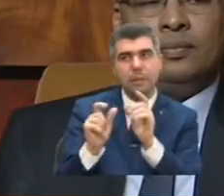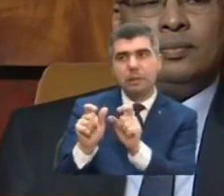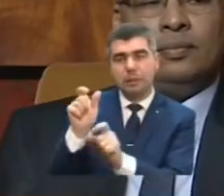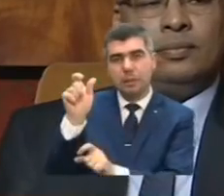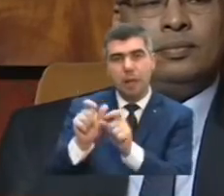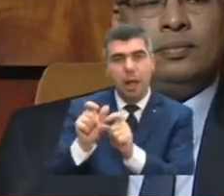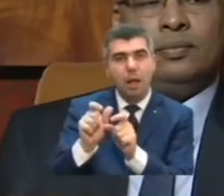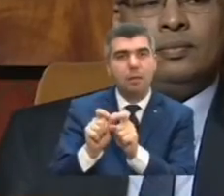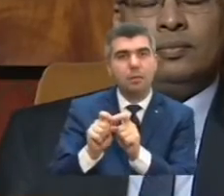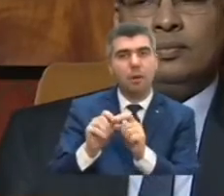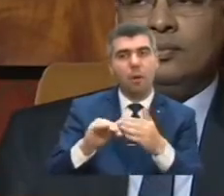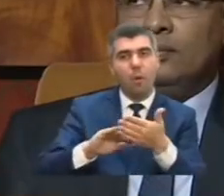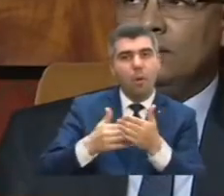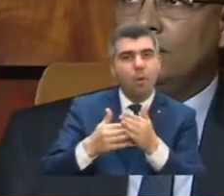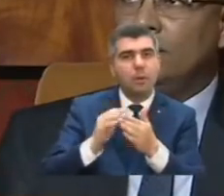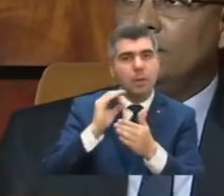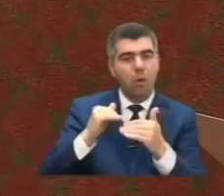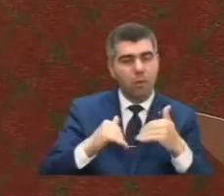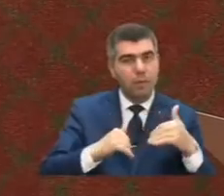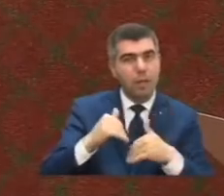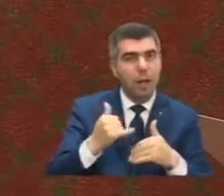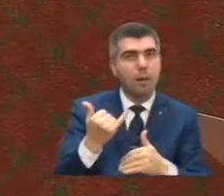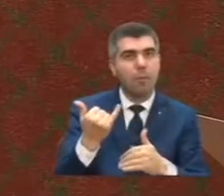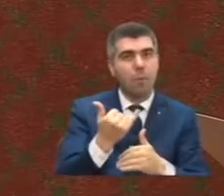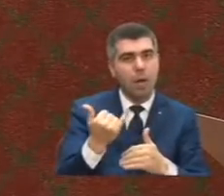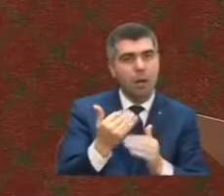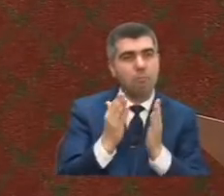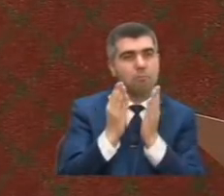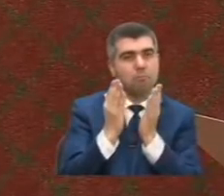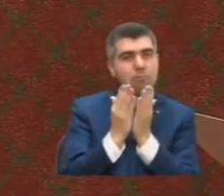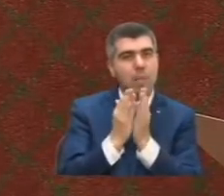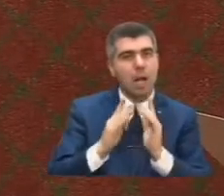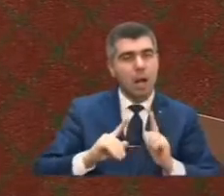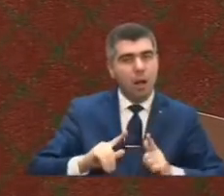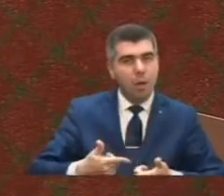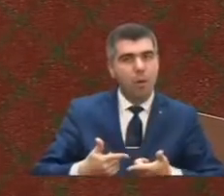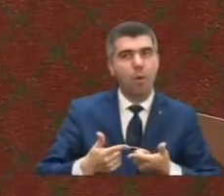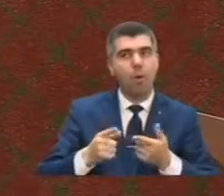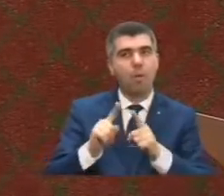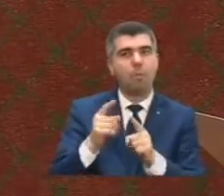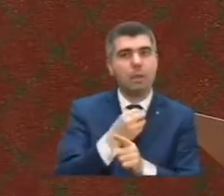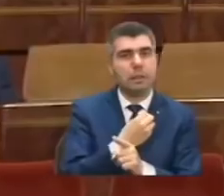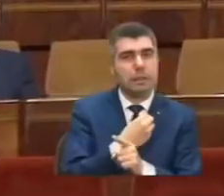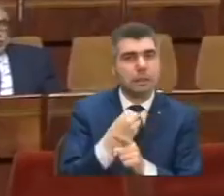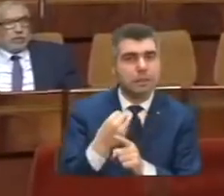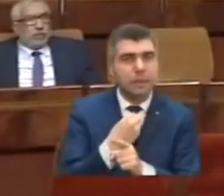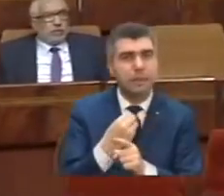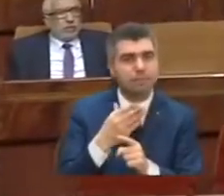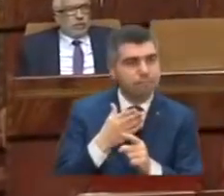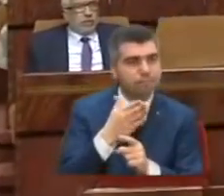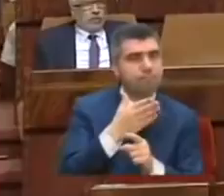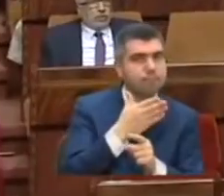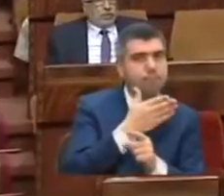مستوى عيشها، خاصة على مستوى التمدرس والصحة العامة وظروف التنقل وتنوع مصادر